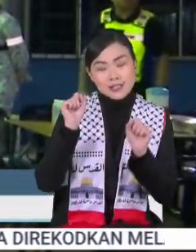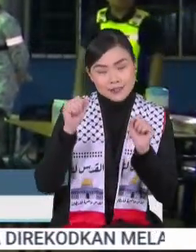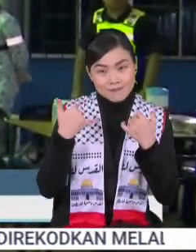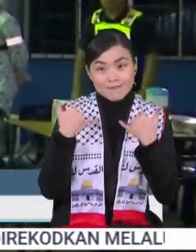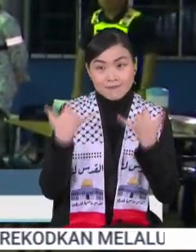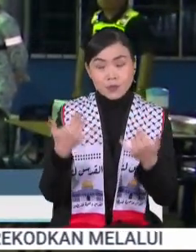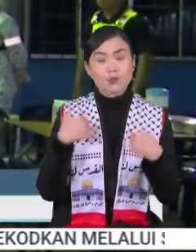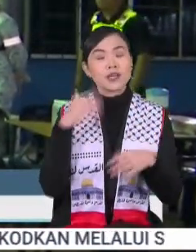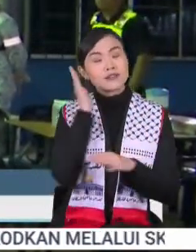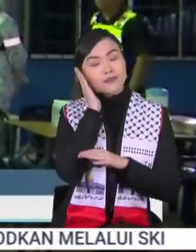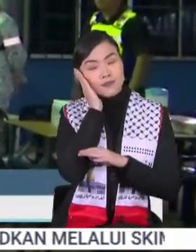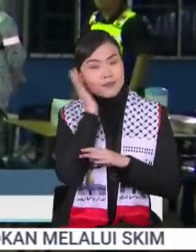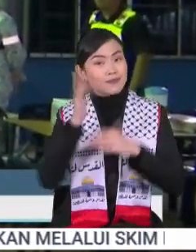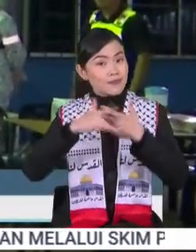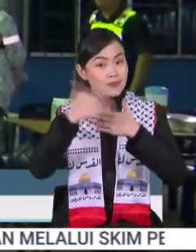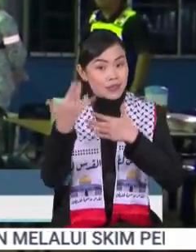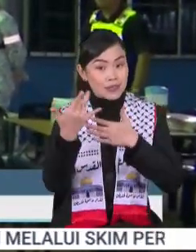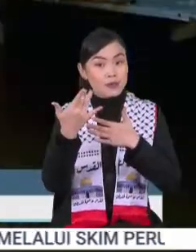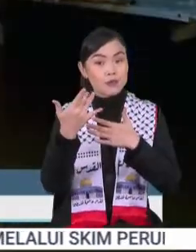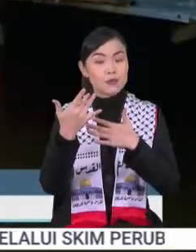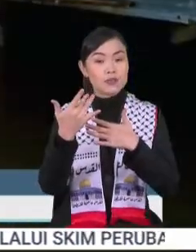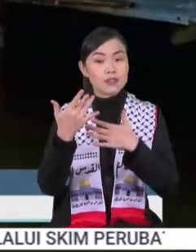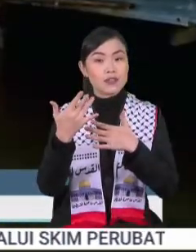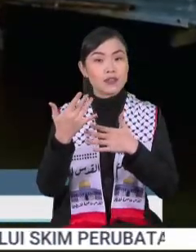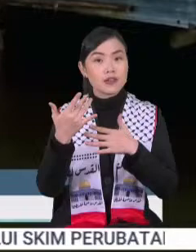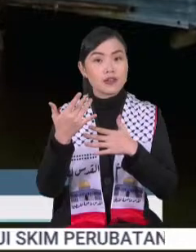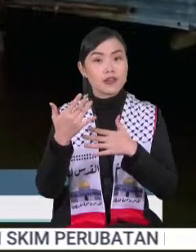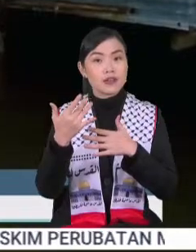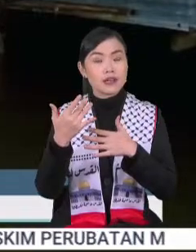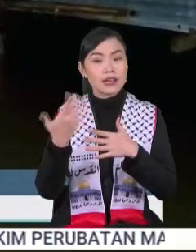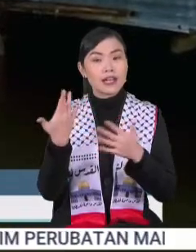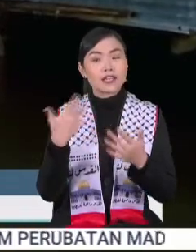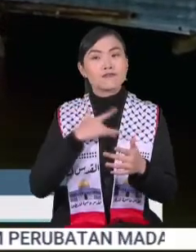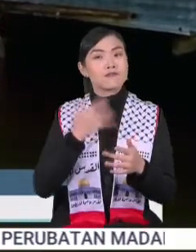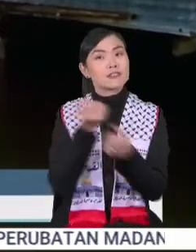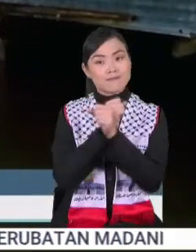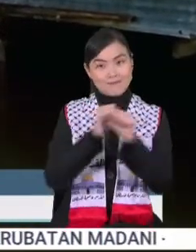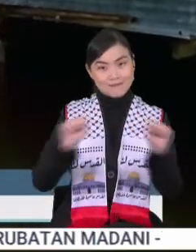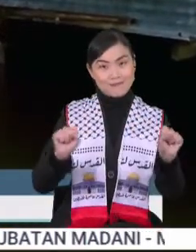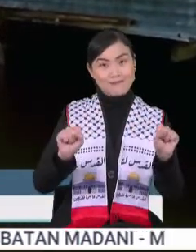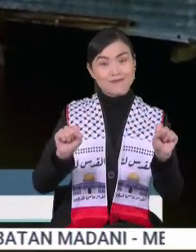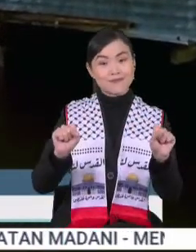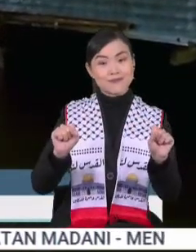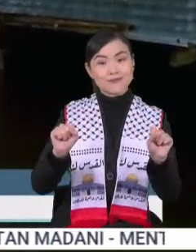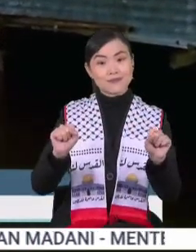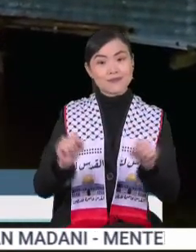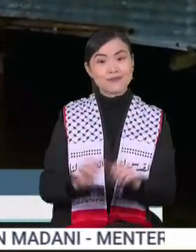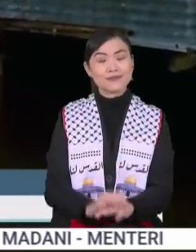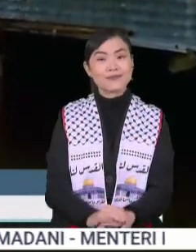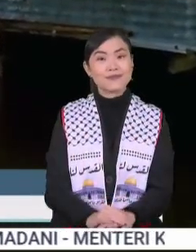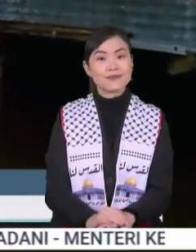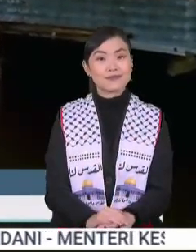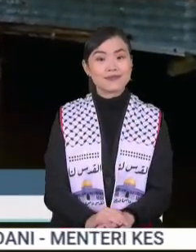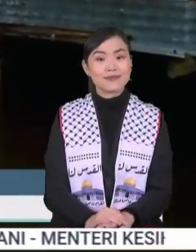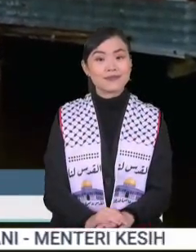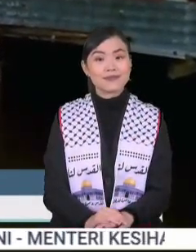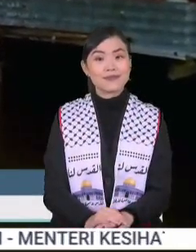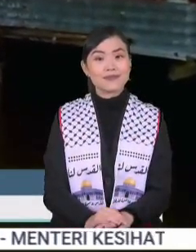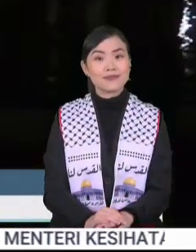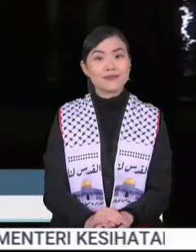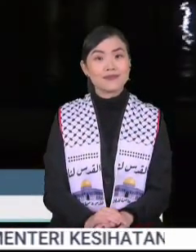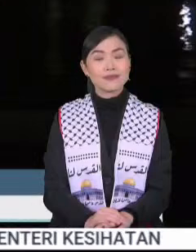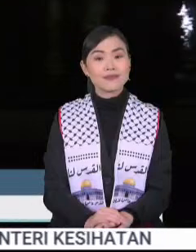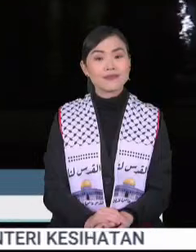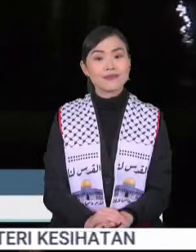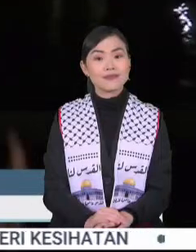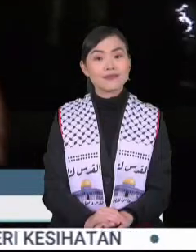awal dan surat-surat tu kami simpan tempat yang selamatlah pasal kalau Ustaz bilang air